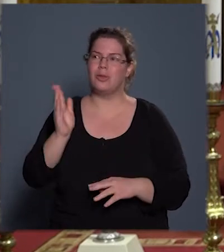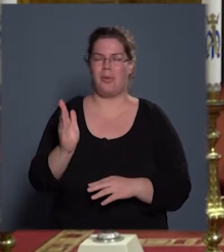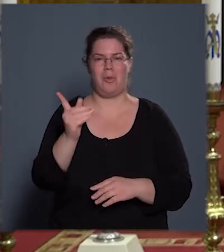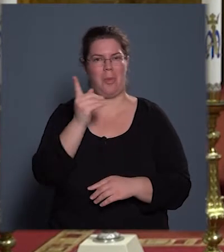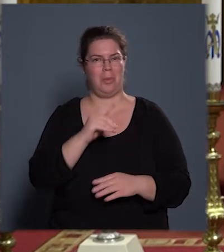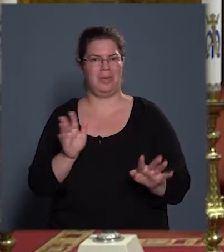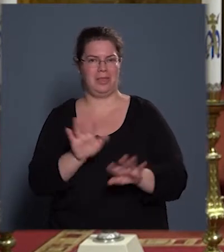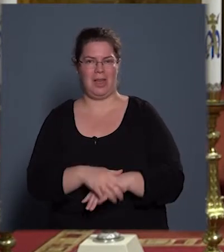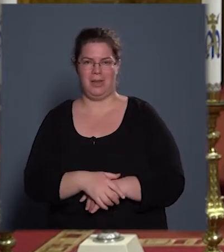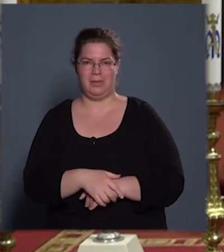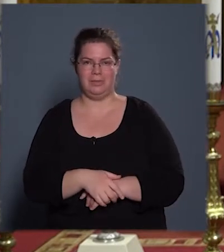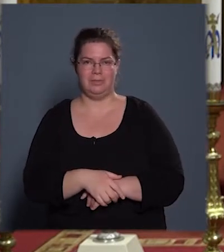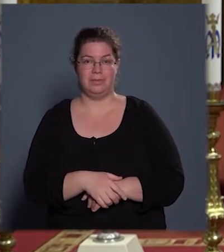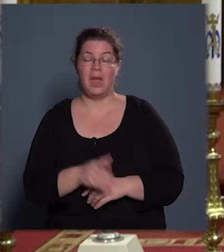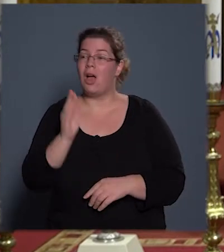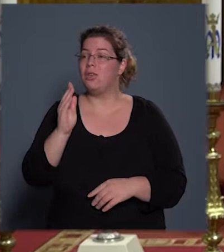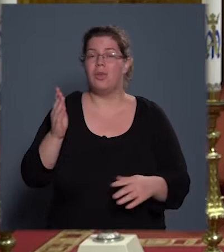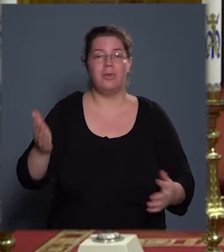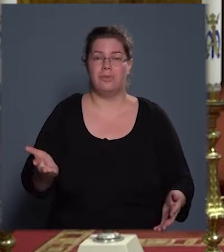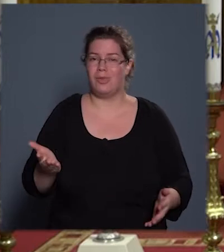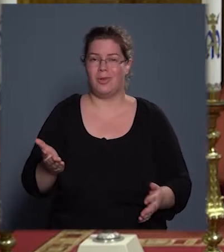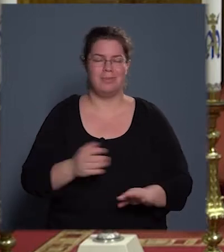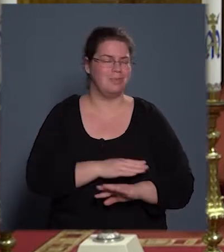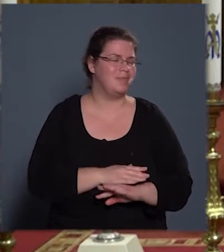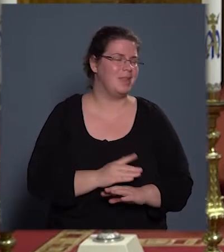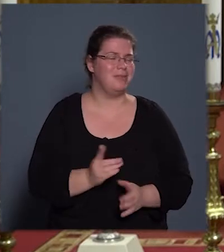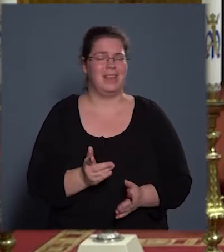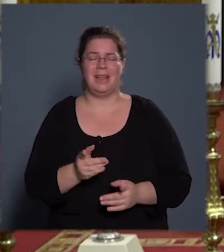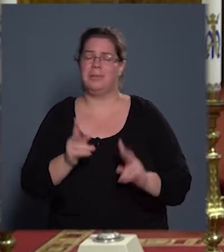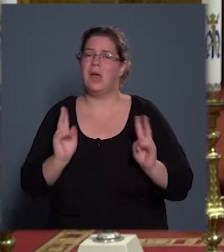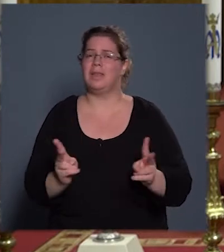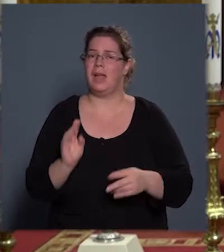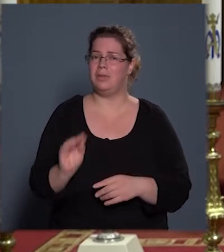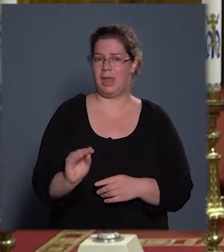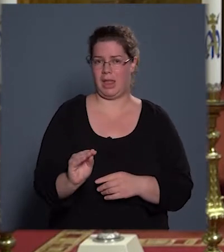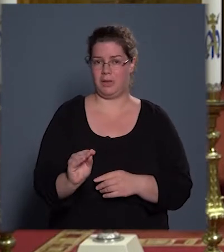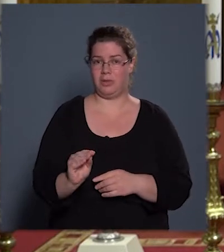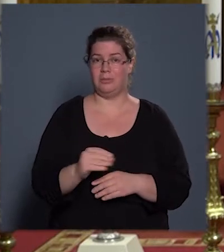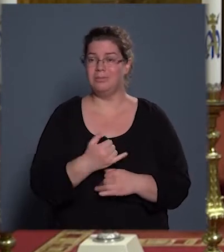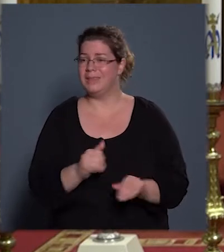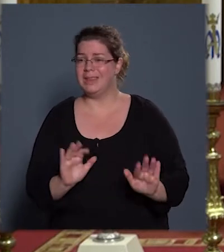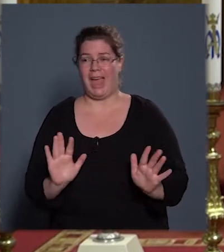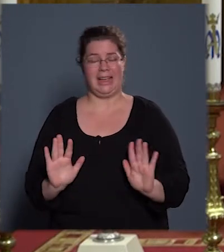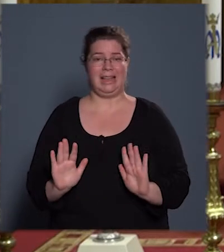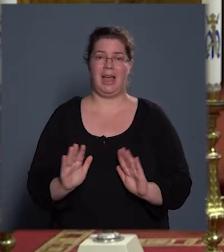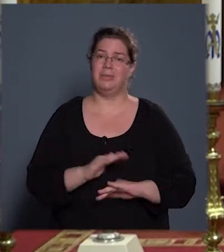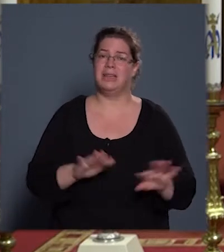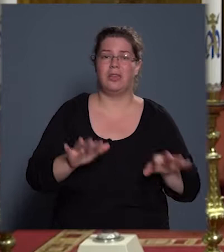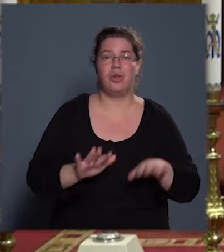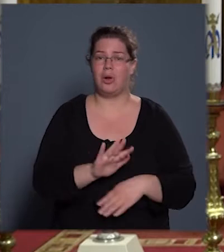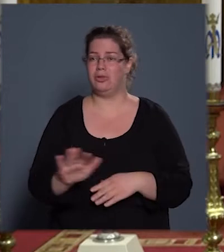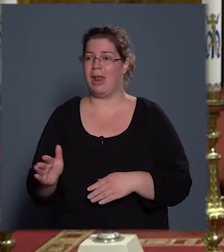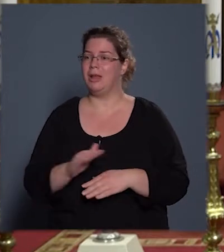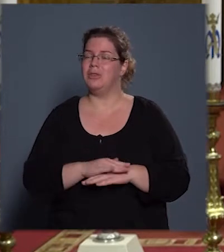takar. A jövő mindenféleképpen azt kell, hogy jelentse mindenkinek, minden soroksárinak és a Föld minden